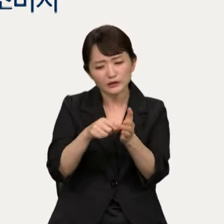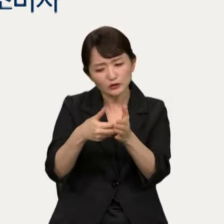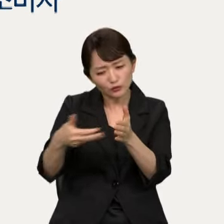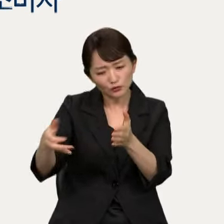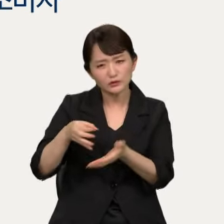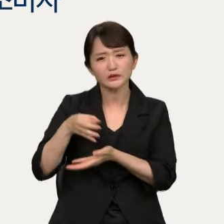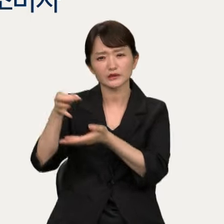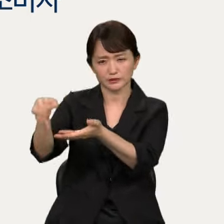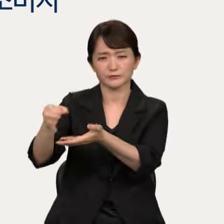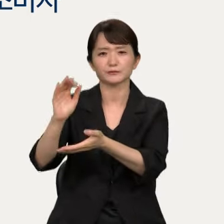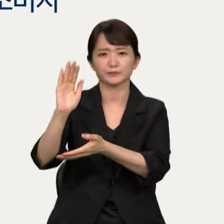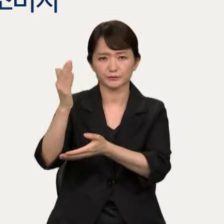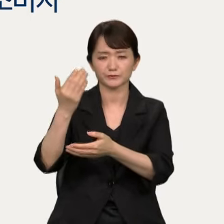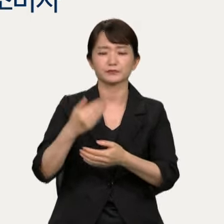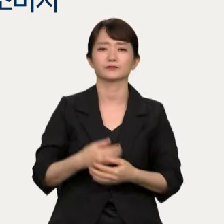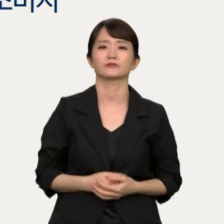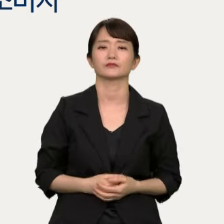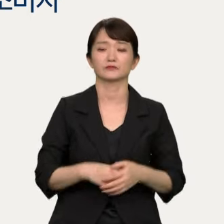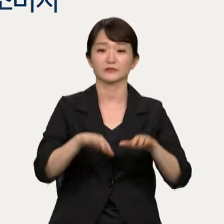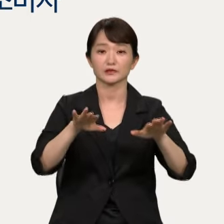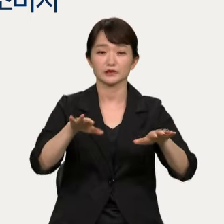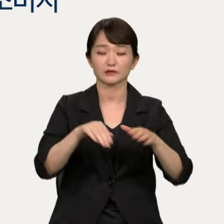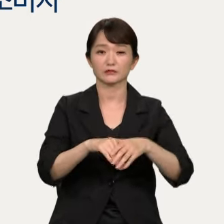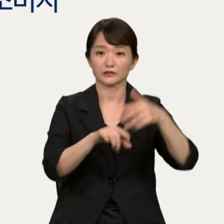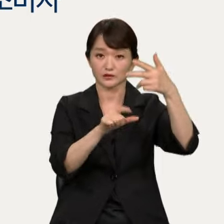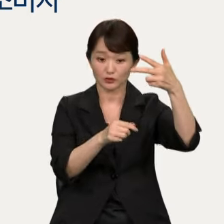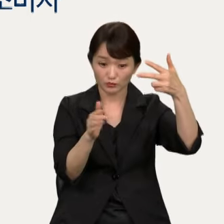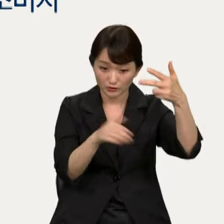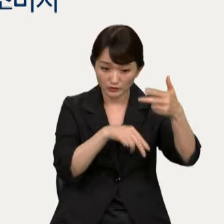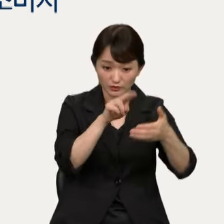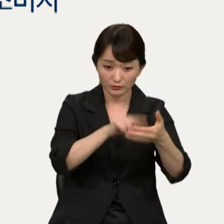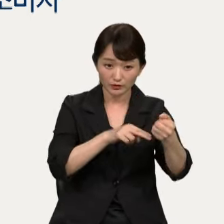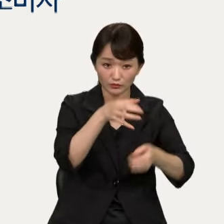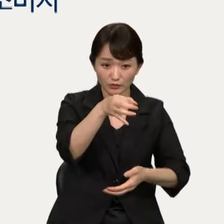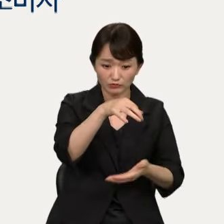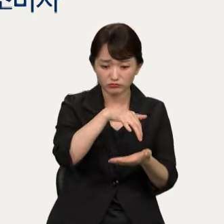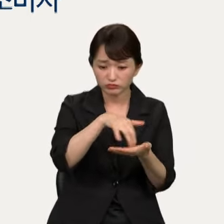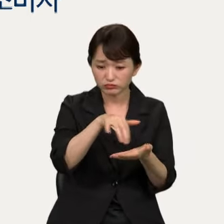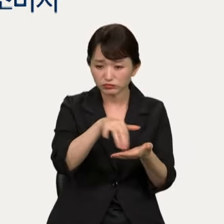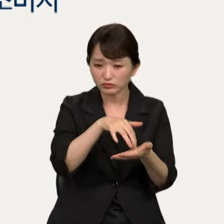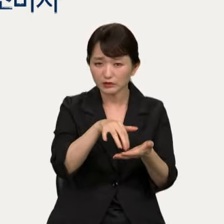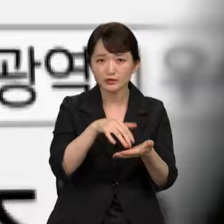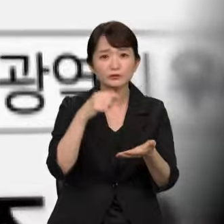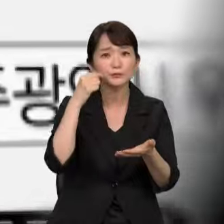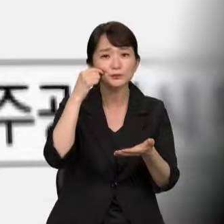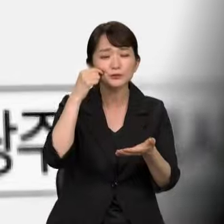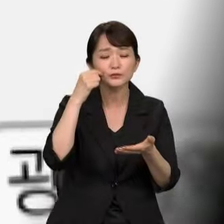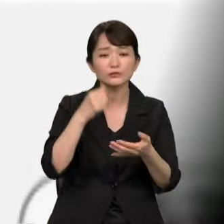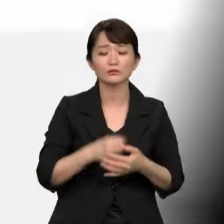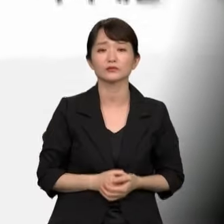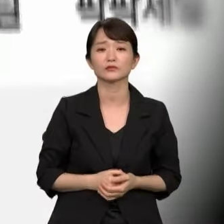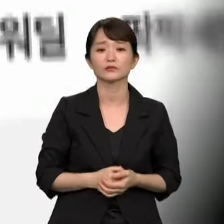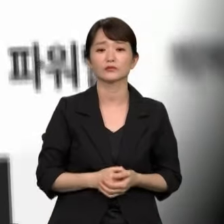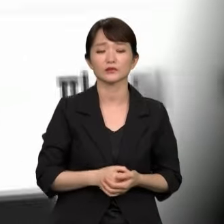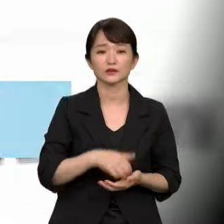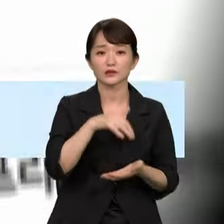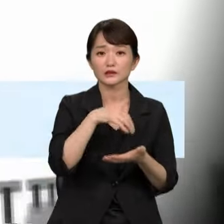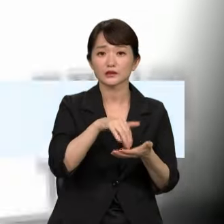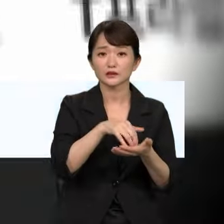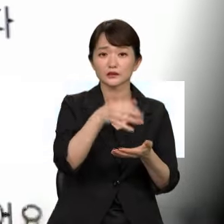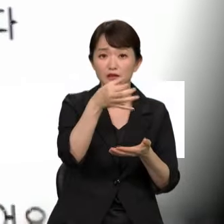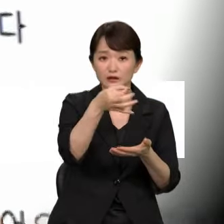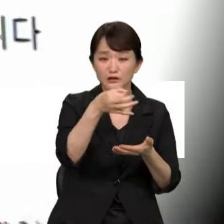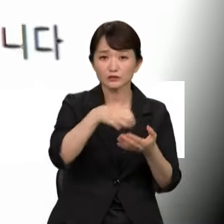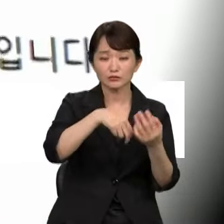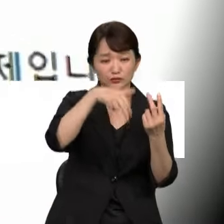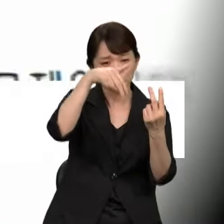운영합니다. 그런데 이번 달부터 판매 대금을 정산하지 못하고 있습니다. 정산 주기가 두 달이 넘다